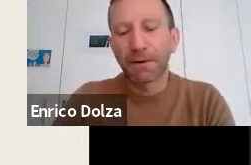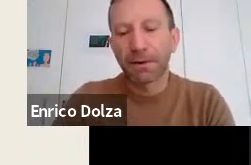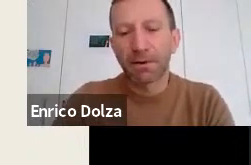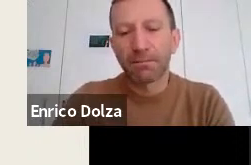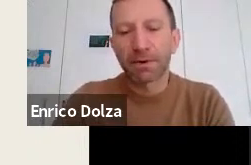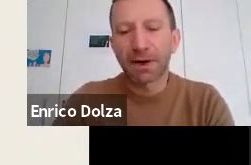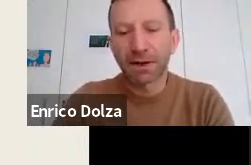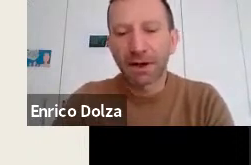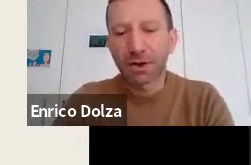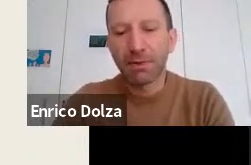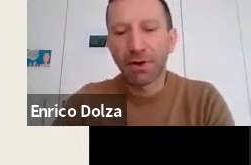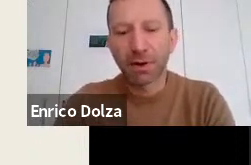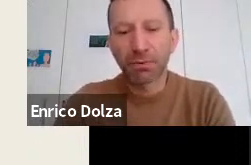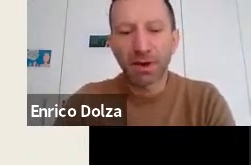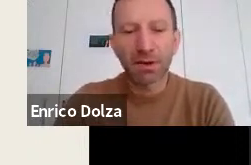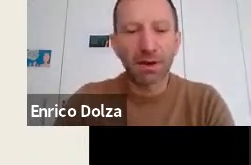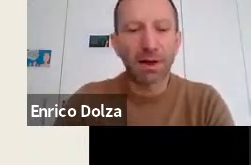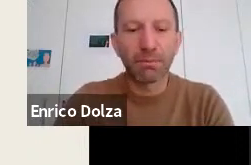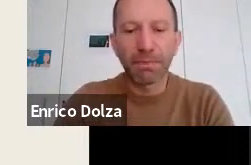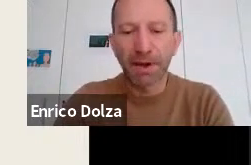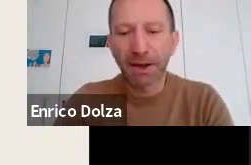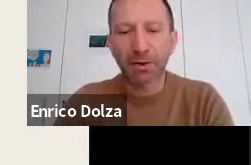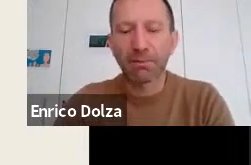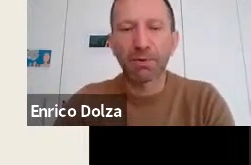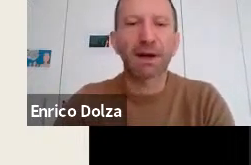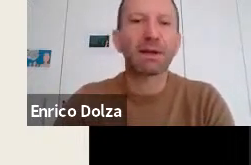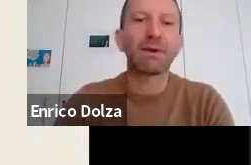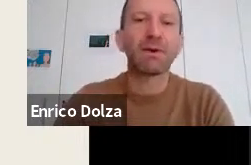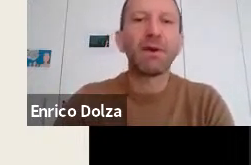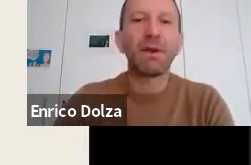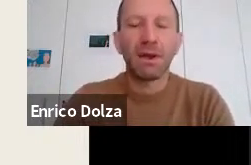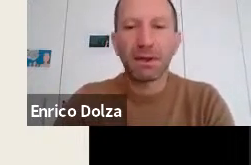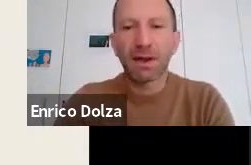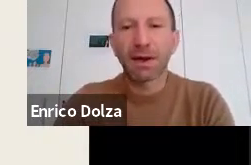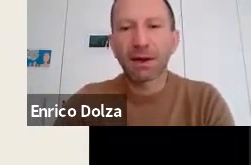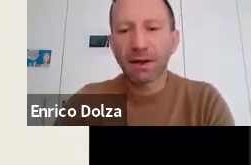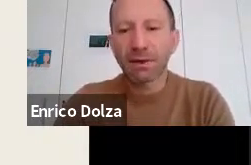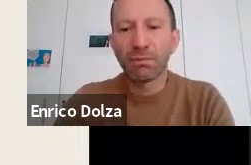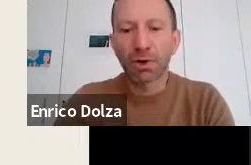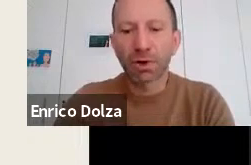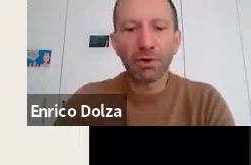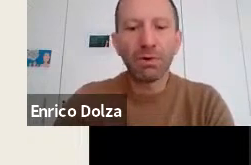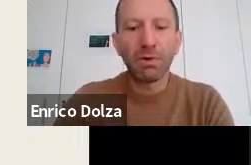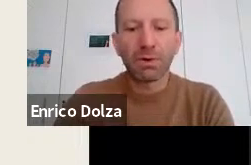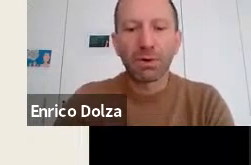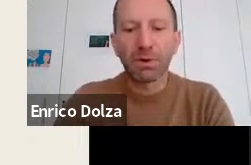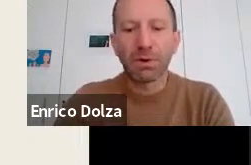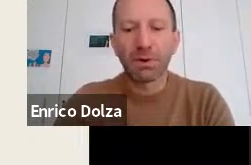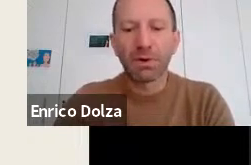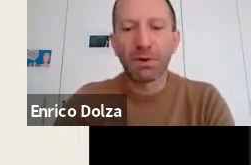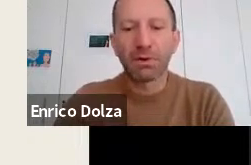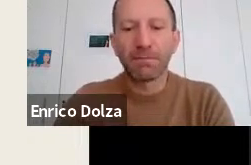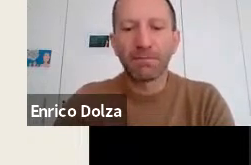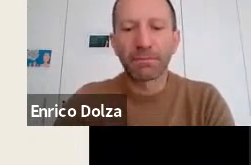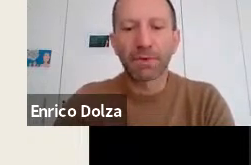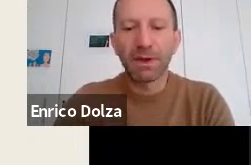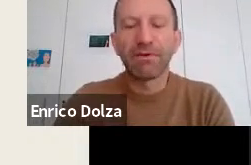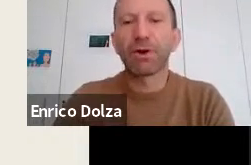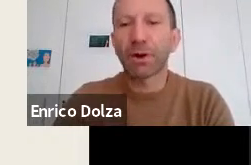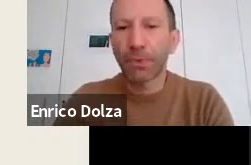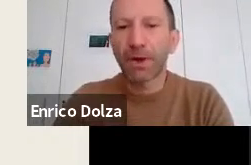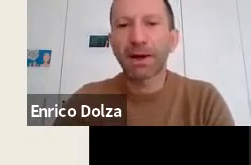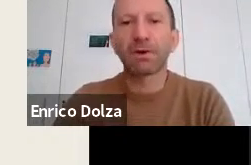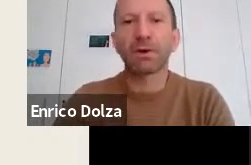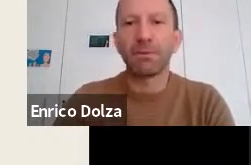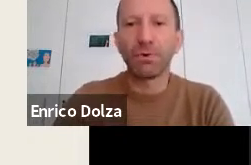che rendere accessibili i nostri musei sia un pilastro democratico e sia anche un modo